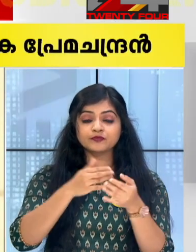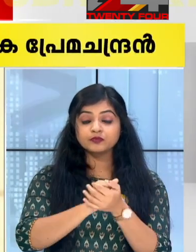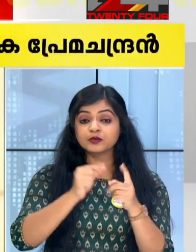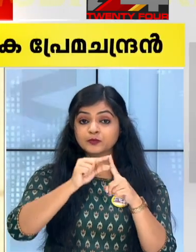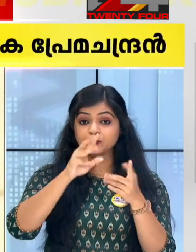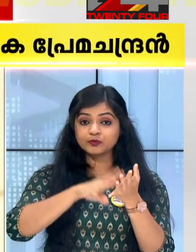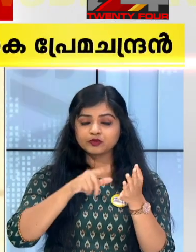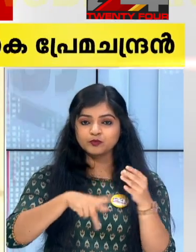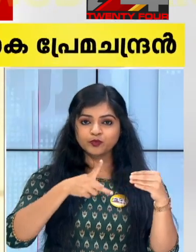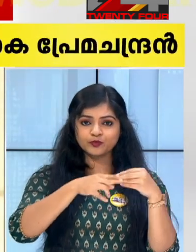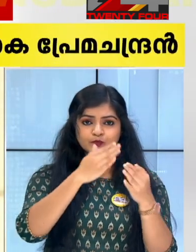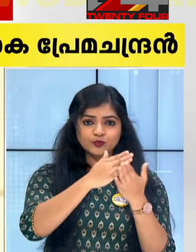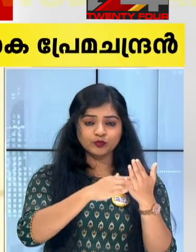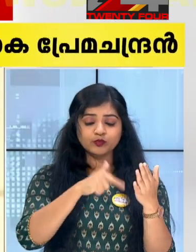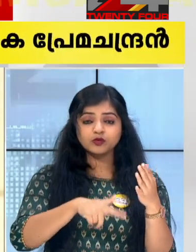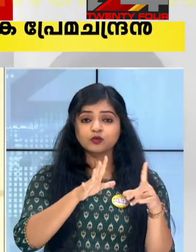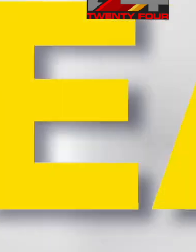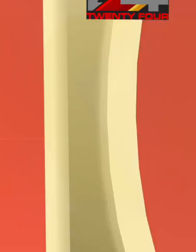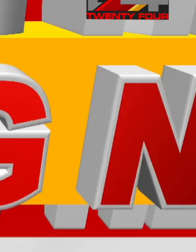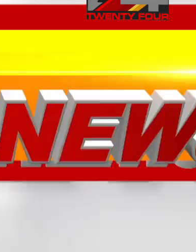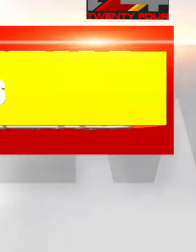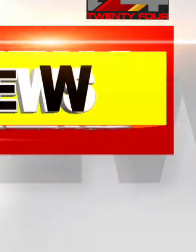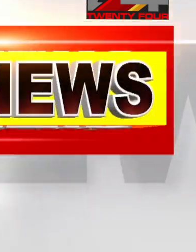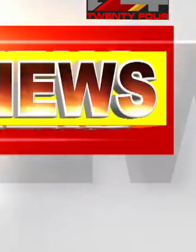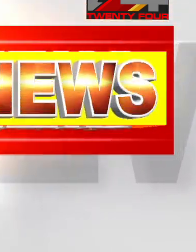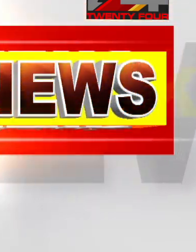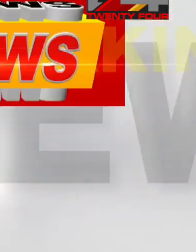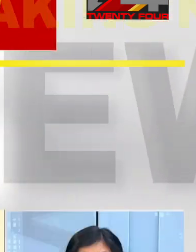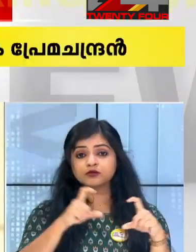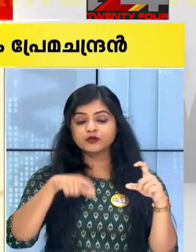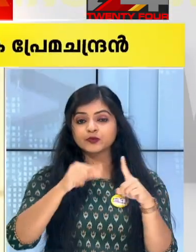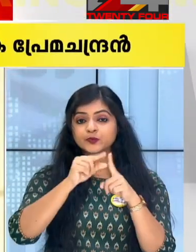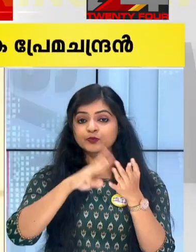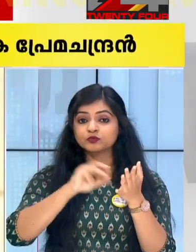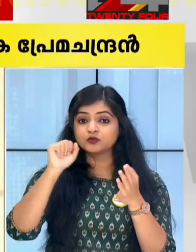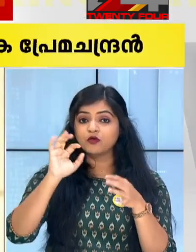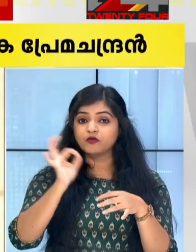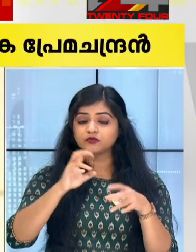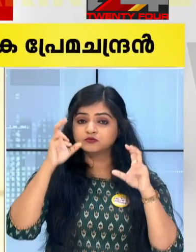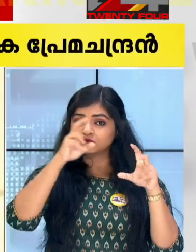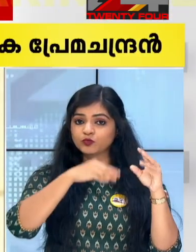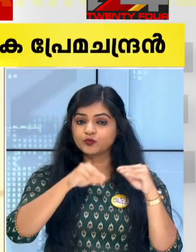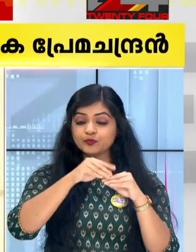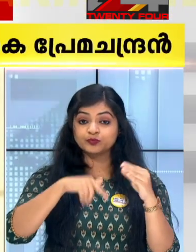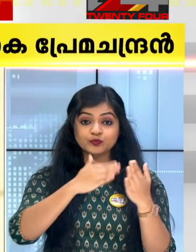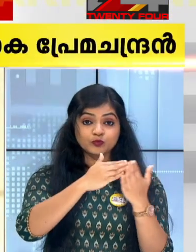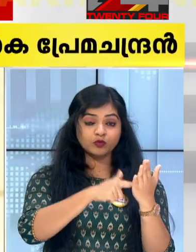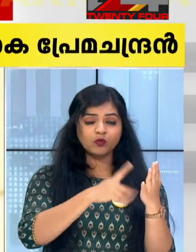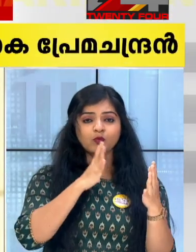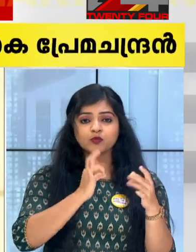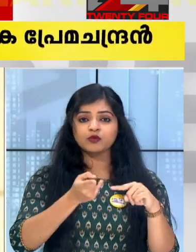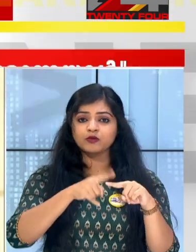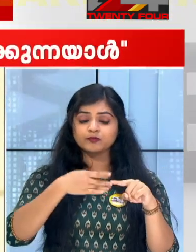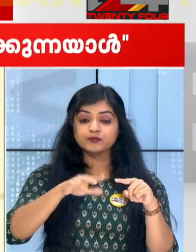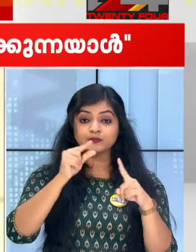നിർവഹണവും പൂർത്തീകരണവും എല്ലാ മാസവും പ്രധാനമന്ത്രിയുടെ ഓഫീസ് വിലയിരുത്തുന്നുണ്ട്. അതുകൊണ്ട് ഈ പദ്ധതി നടക്കുമെന്ന കാര്യത്തിൽ സംശയമില്ല. പ്രധാനമന്ത്രി ഉദ്ഘാടനം